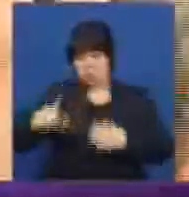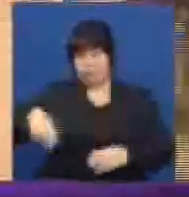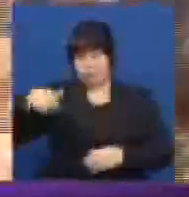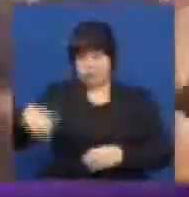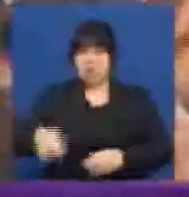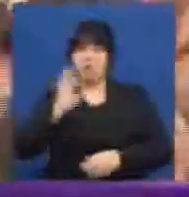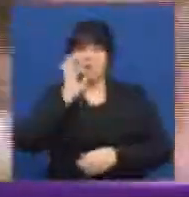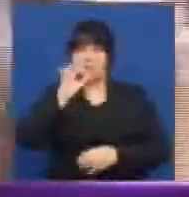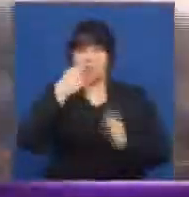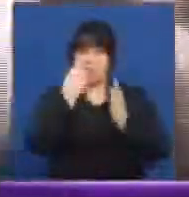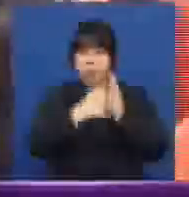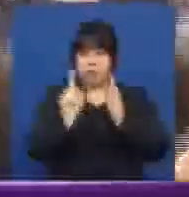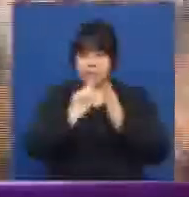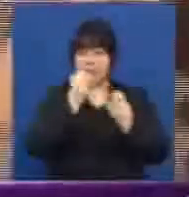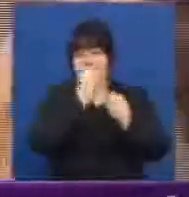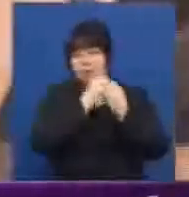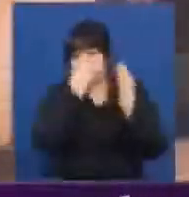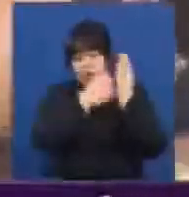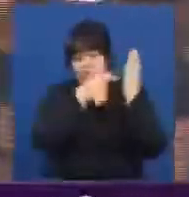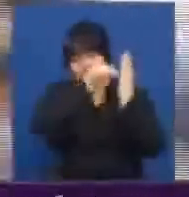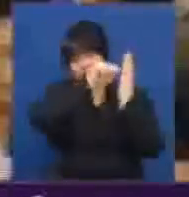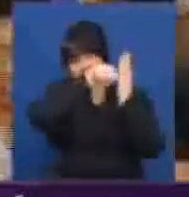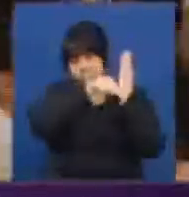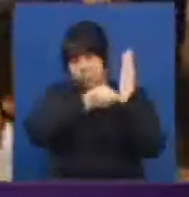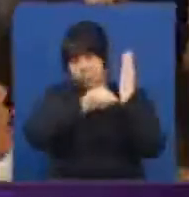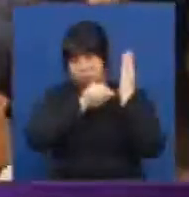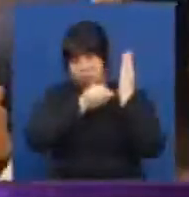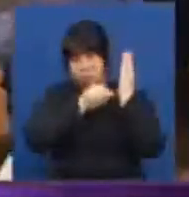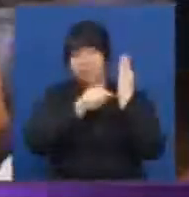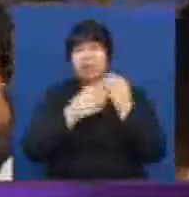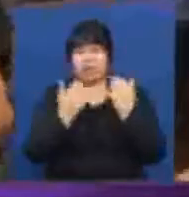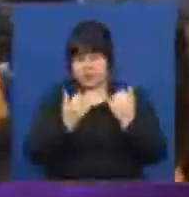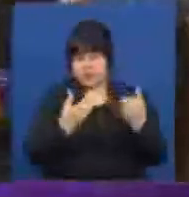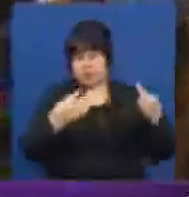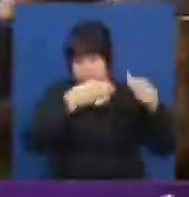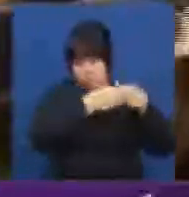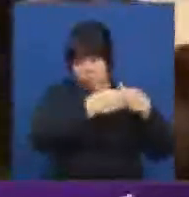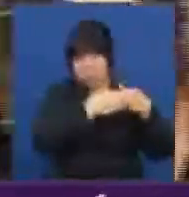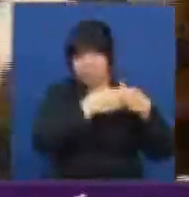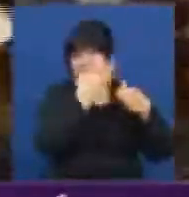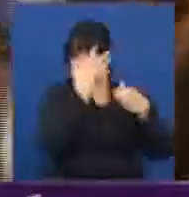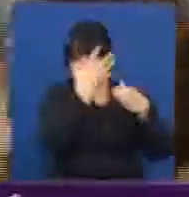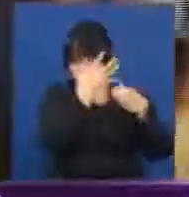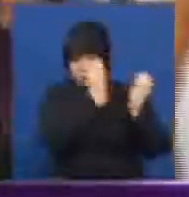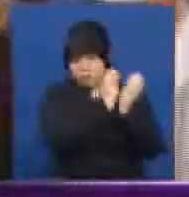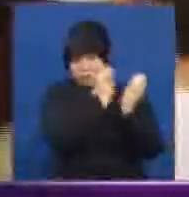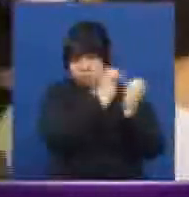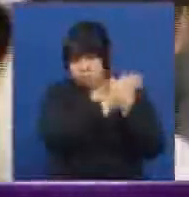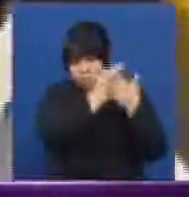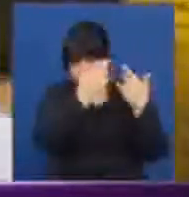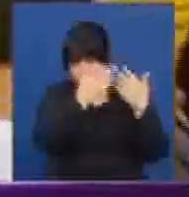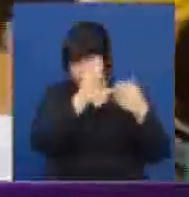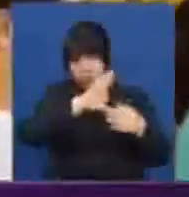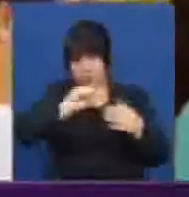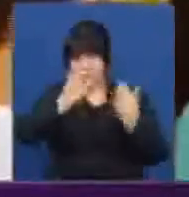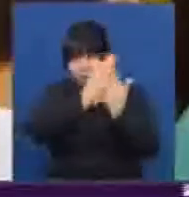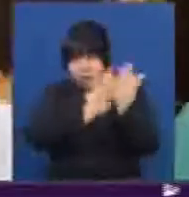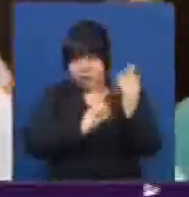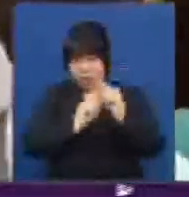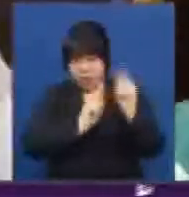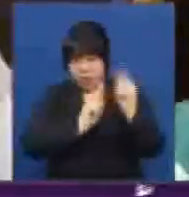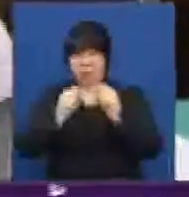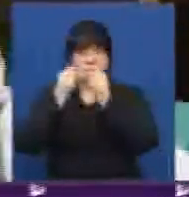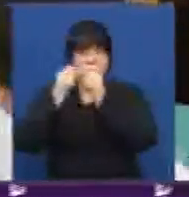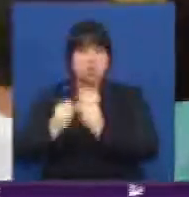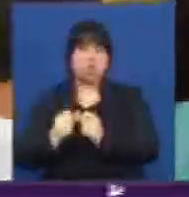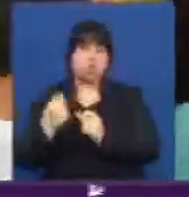งข้อกล่าวหาว่ารุกล้ำเขตแดนภายหลังจากนายพนิษฐ์และพวกอีก4คนได้รับการประกันตัวและกลับประเทศแต่นายวีระและนางสาว